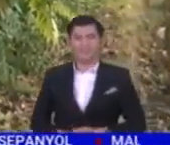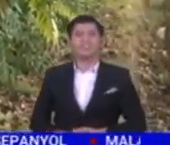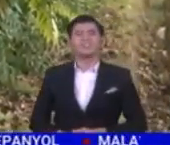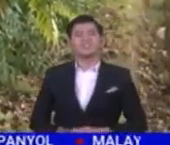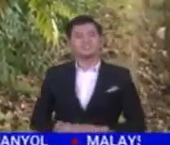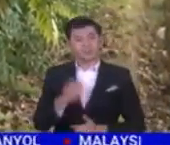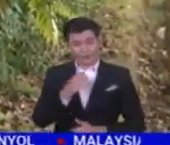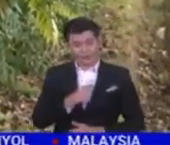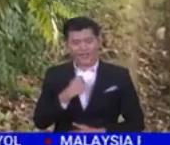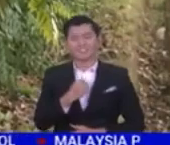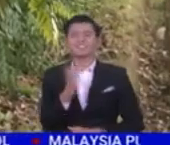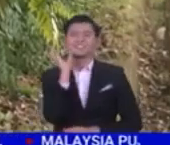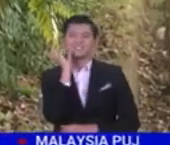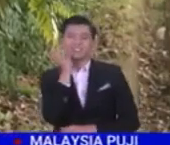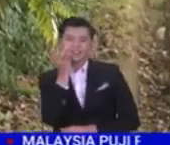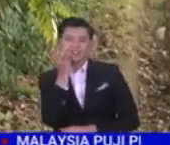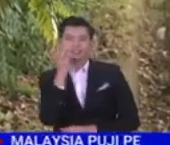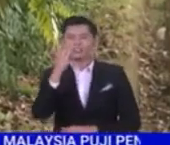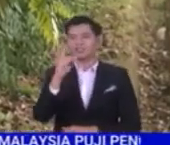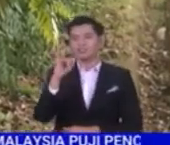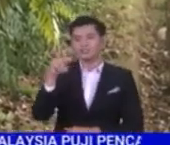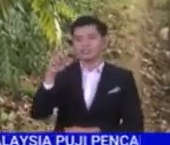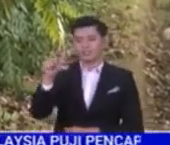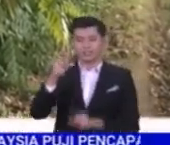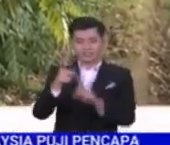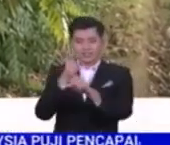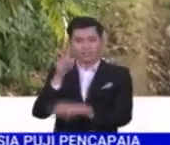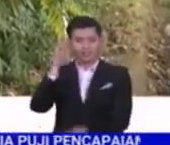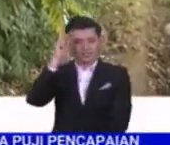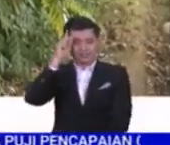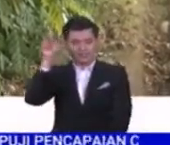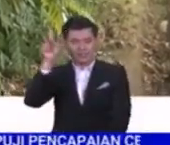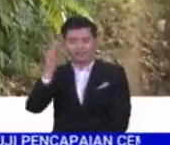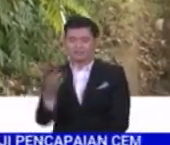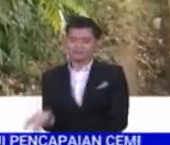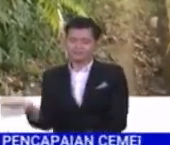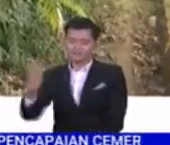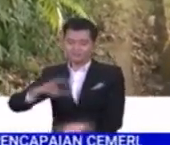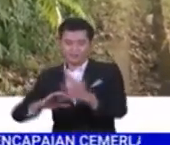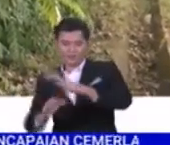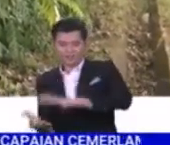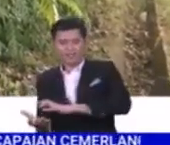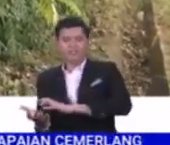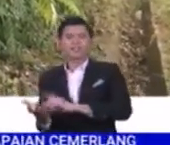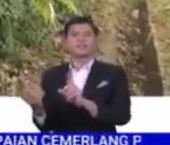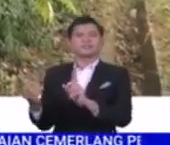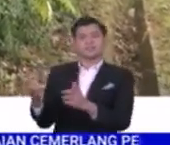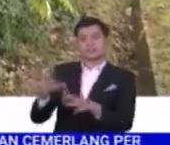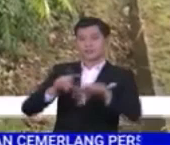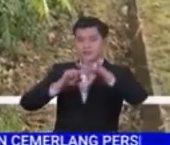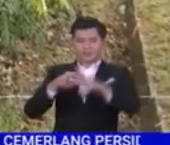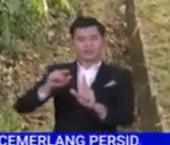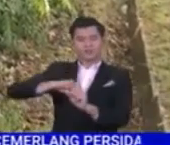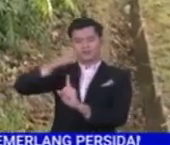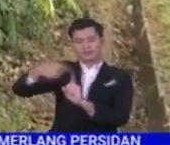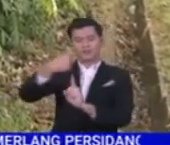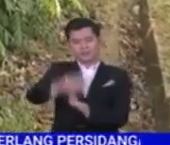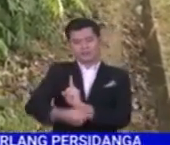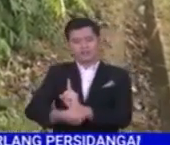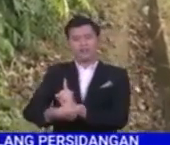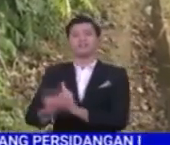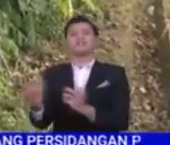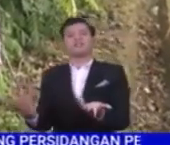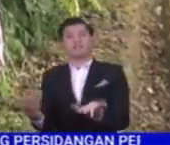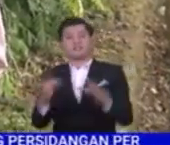Nasi dagang sinonim dibungkus menggunakan daun pisang. Namun di Kuala Rompin, Pahang, daun simpul